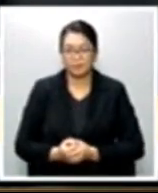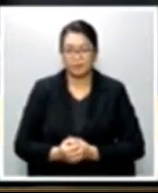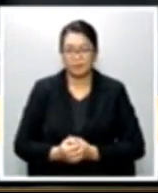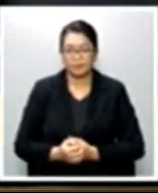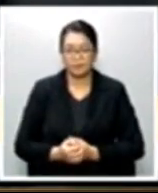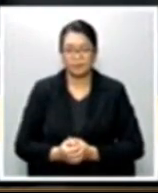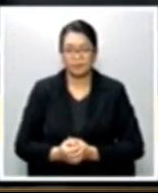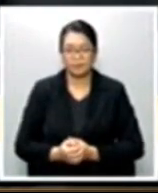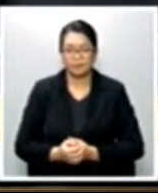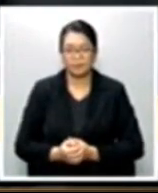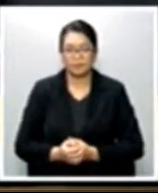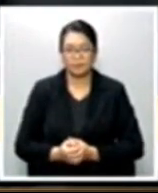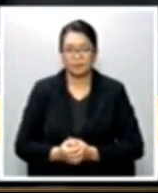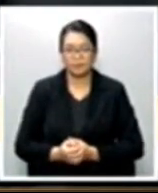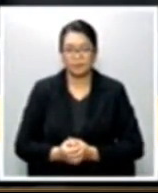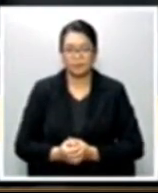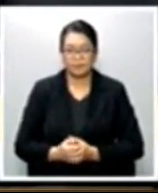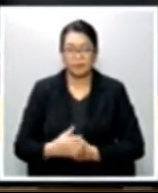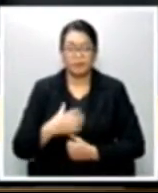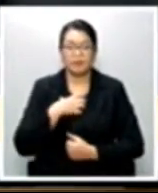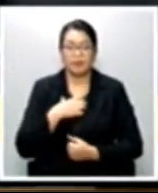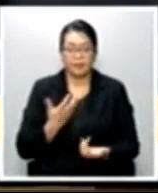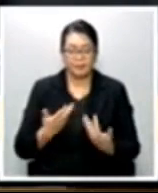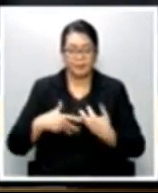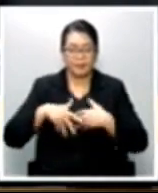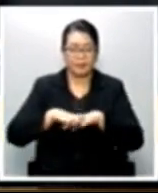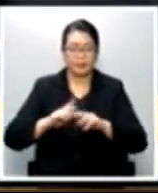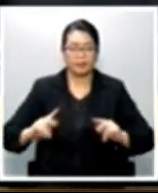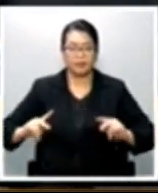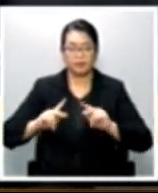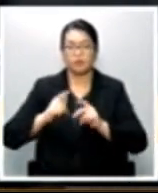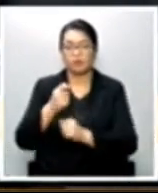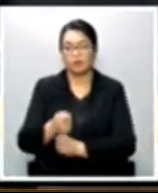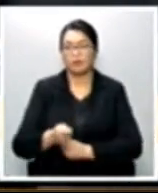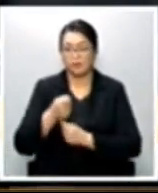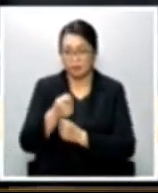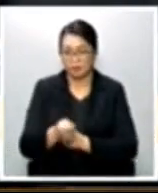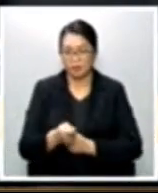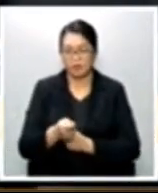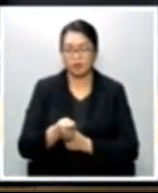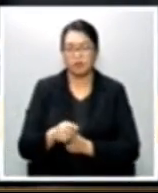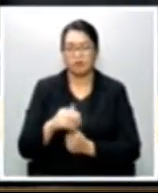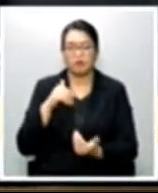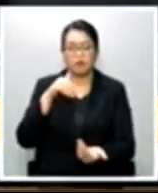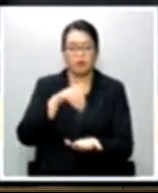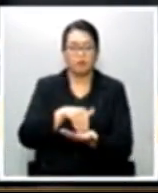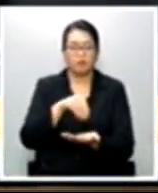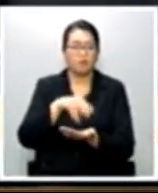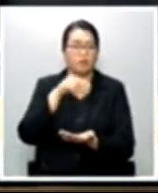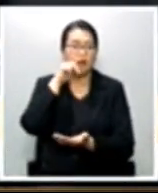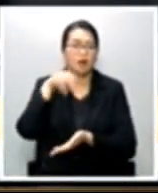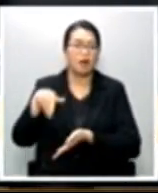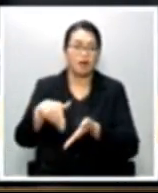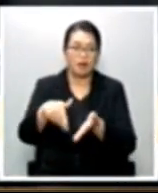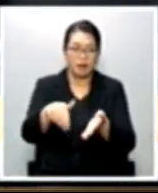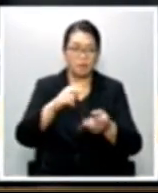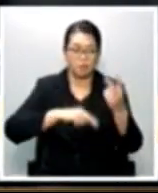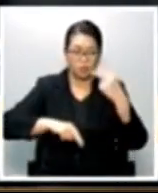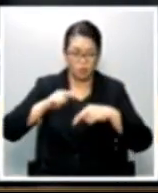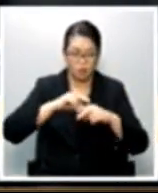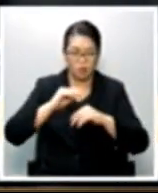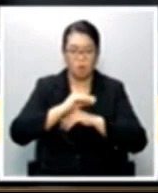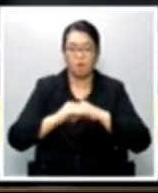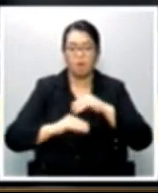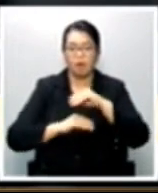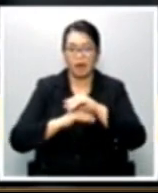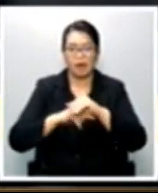านได้ประสานไปยังกระทรวงเกษตรและสหกรณ์นะครับกรมชลประทานเรื่องติดตามความคืบหน้าโครงการ